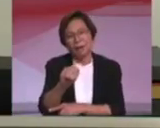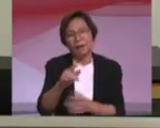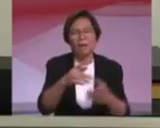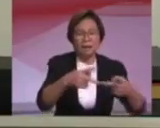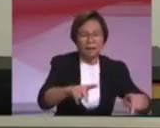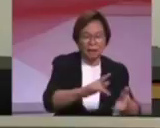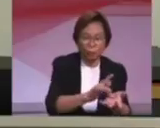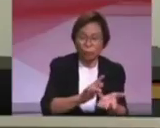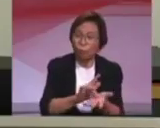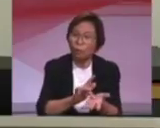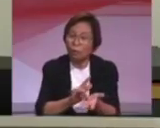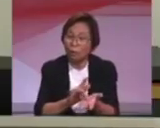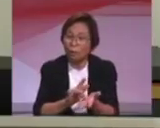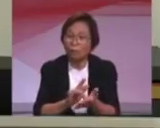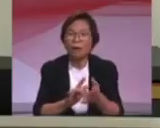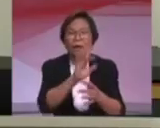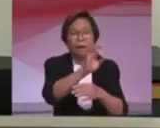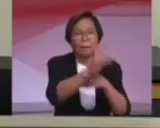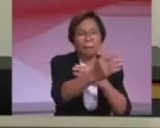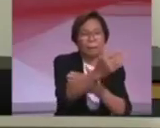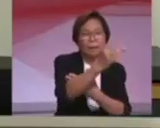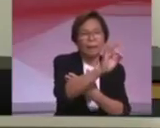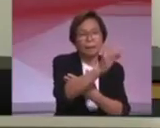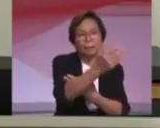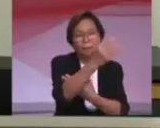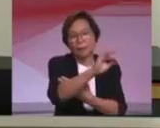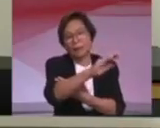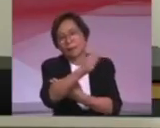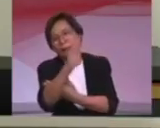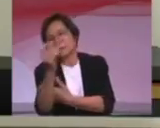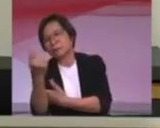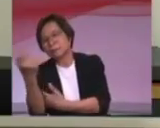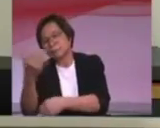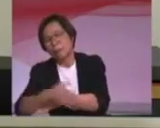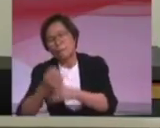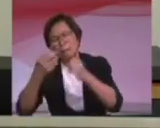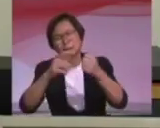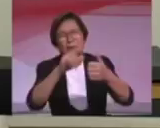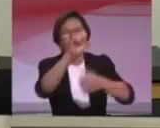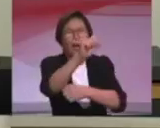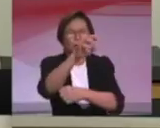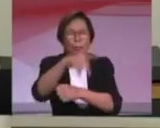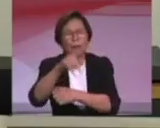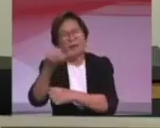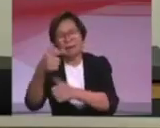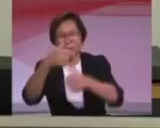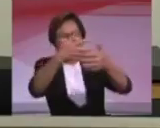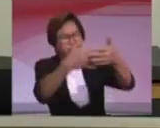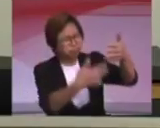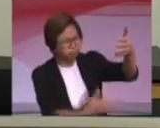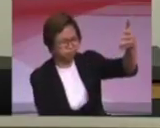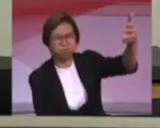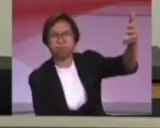farmasi mulai 8 pagi hingga 11 malam. Sebenarnya banyak lagi SOP-SOP lain yang tidak saya